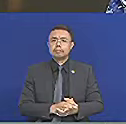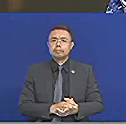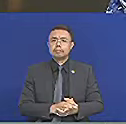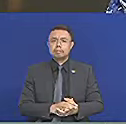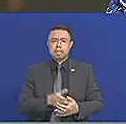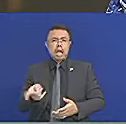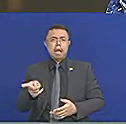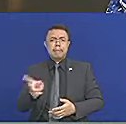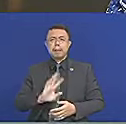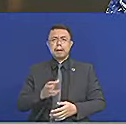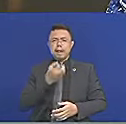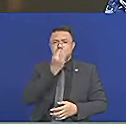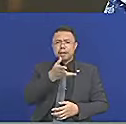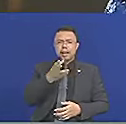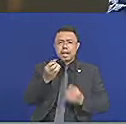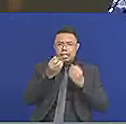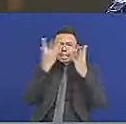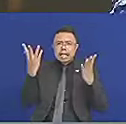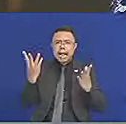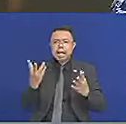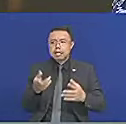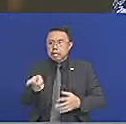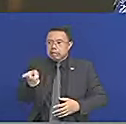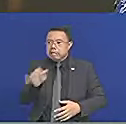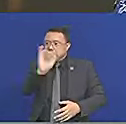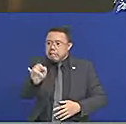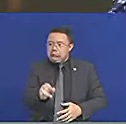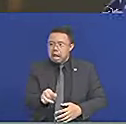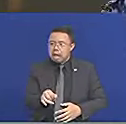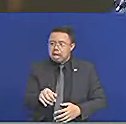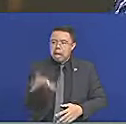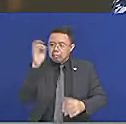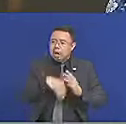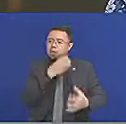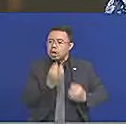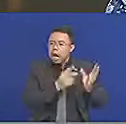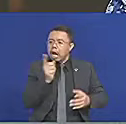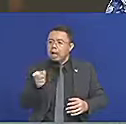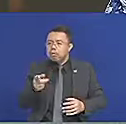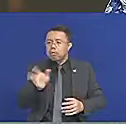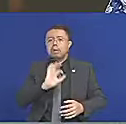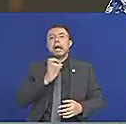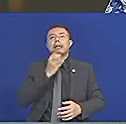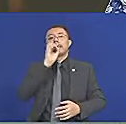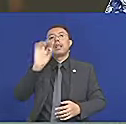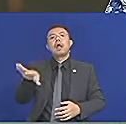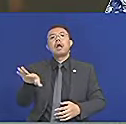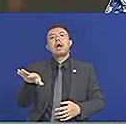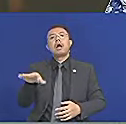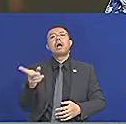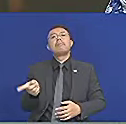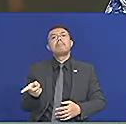Kok gak diingatkan dengan jelas berbuat itu tuh masuk neraka kamu?